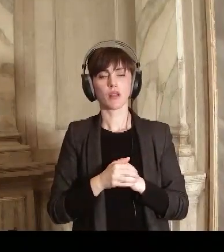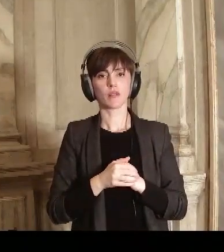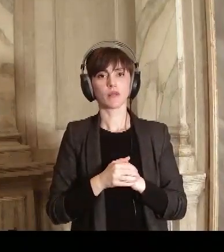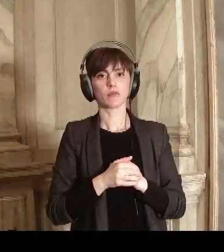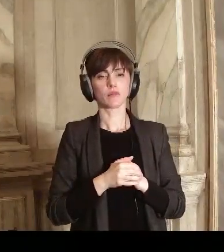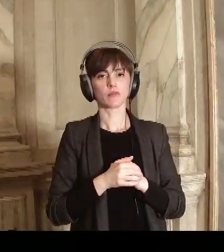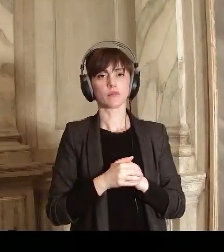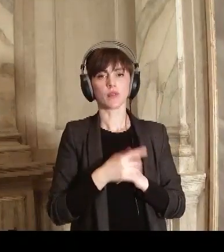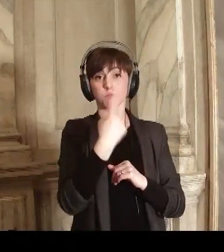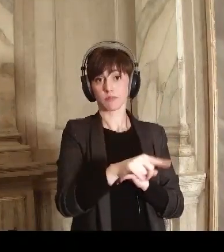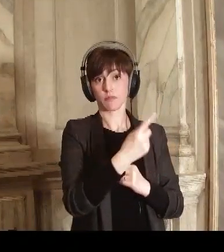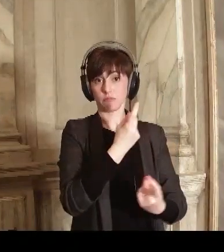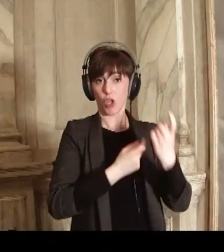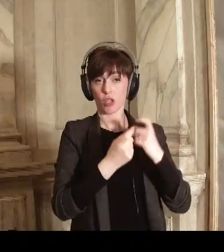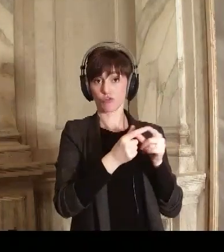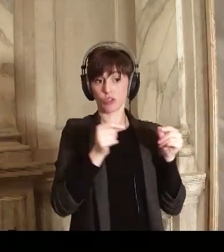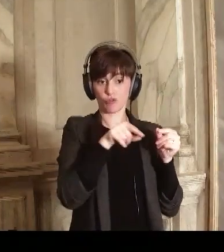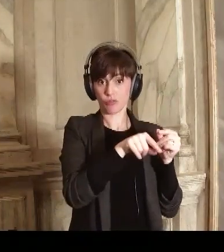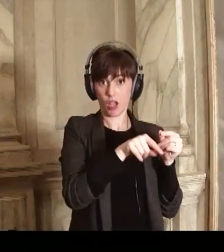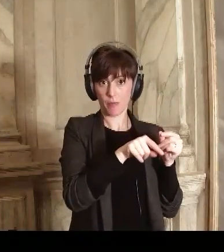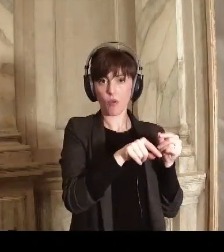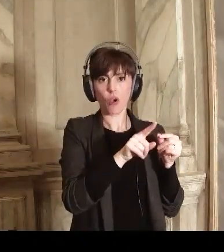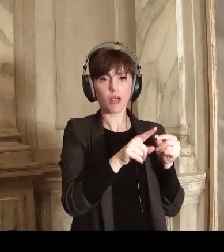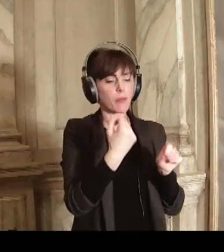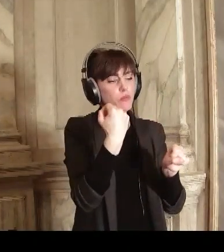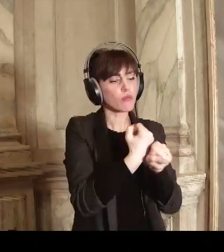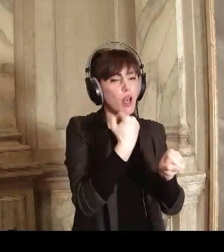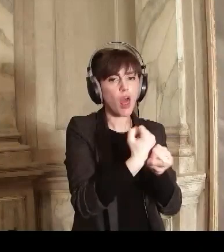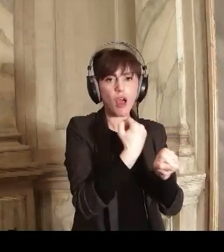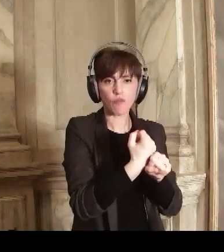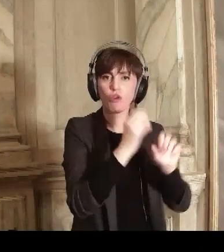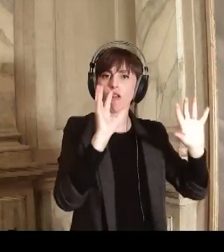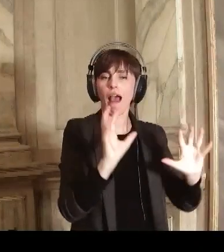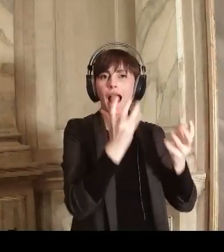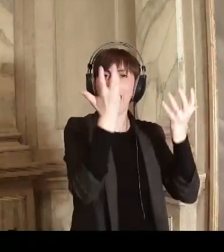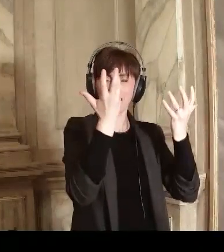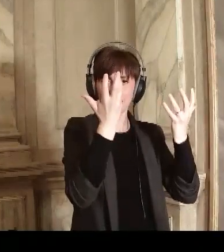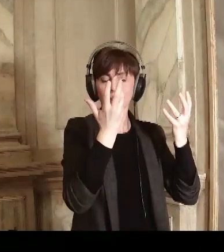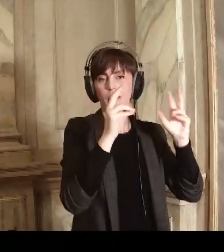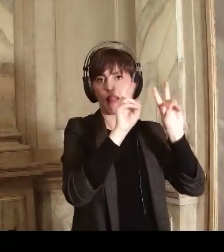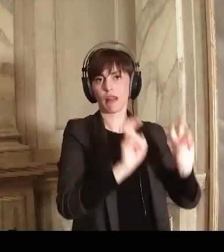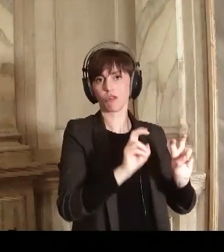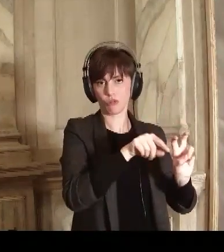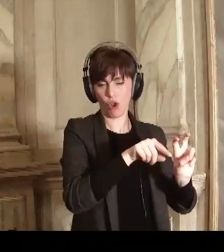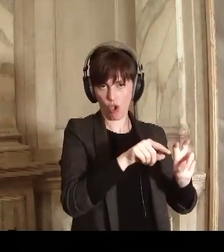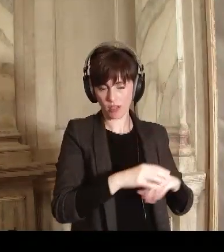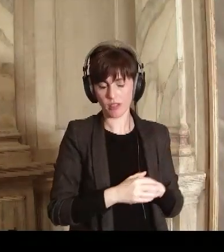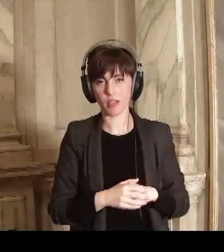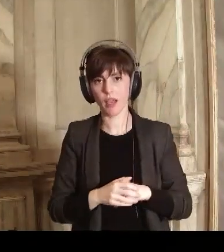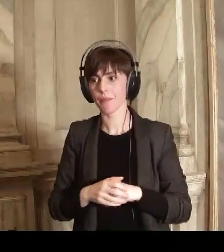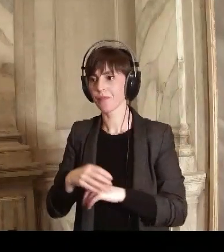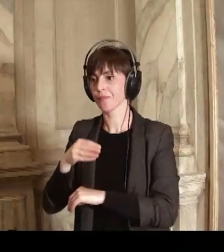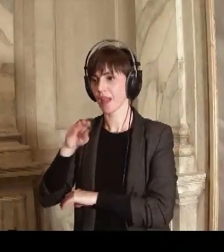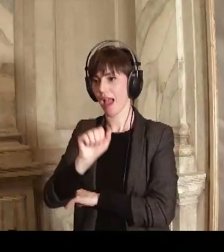famoso Future Lab di Ars Electronica, Ali Nikrang, musicista, pianista,